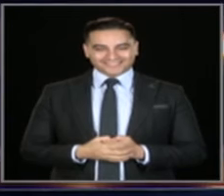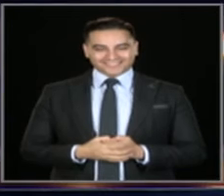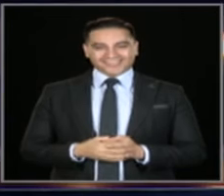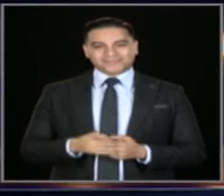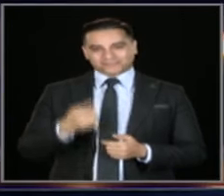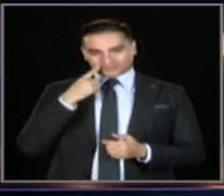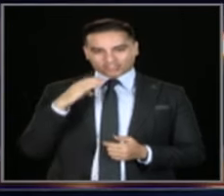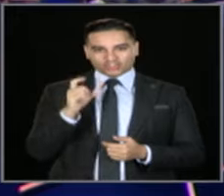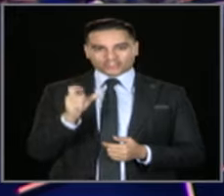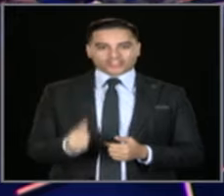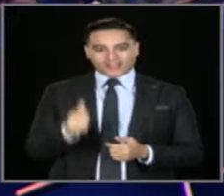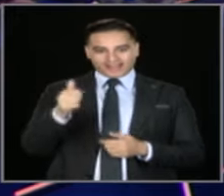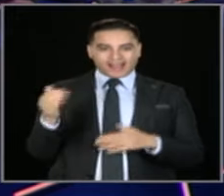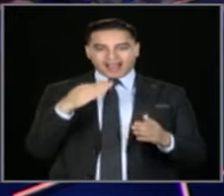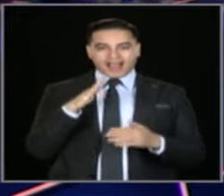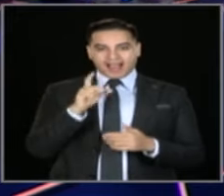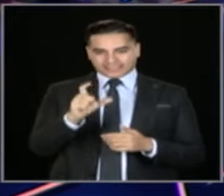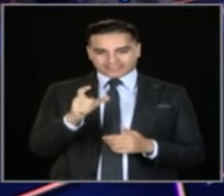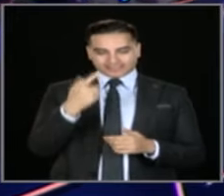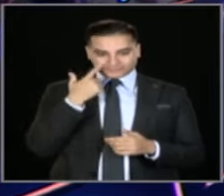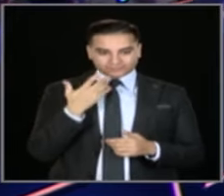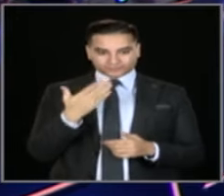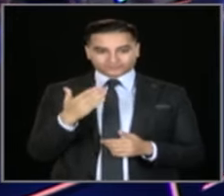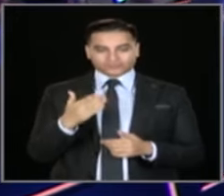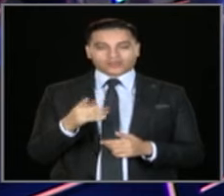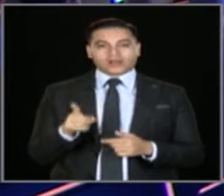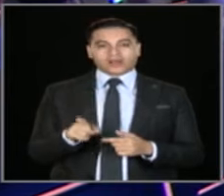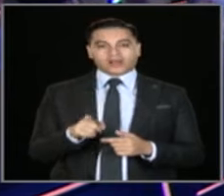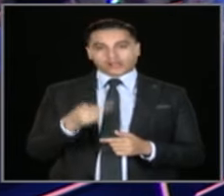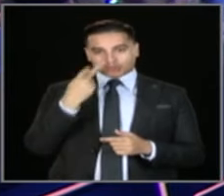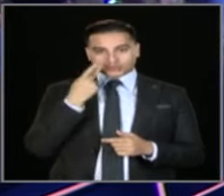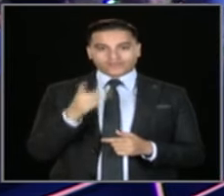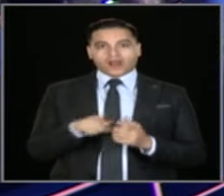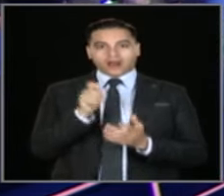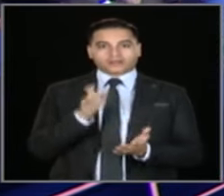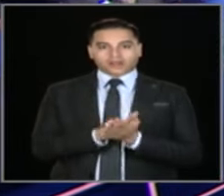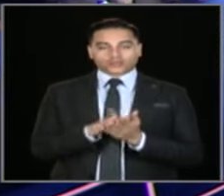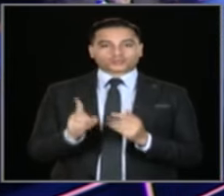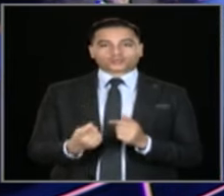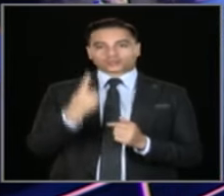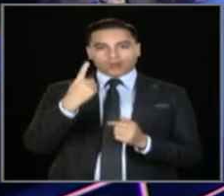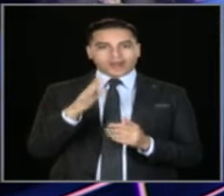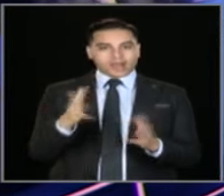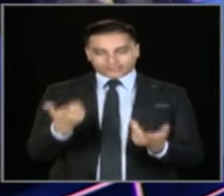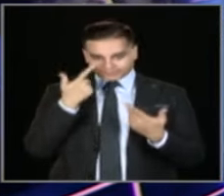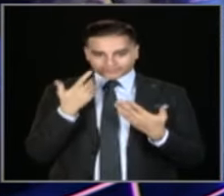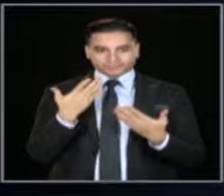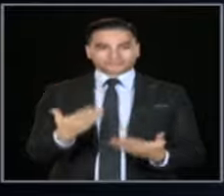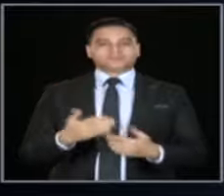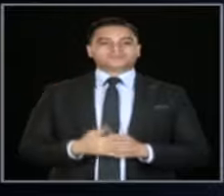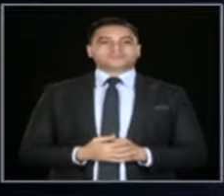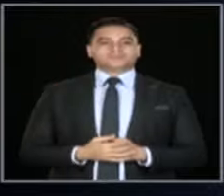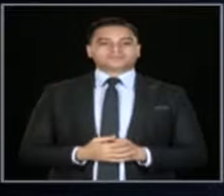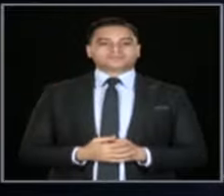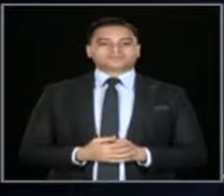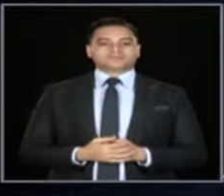فضل يا جنى. جنى حسن، وهنشوف عجلة الحظ. والسؤال الأول،